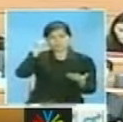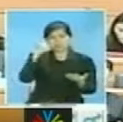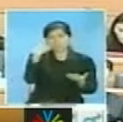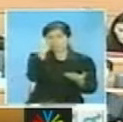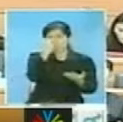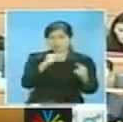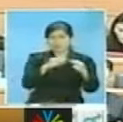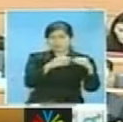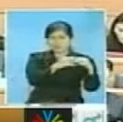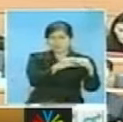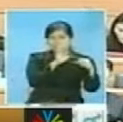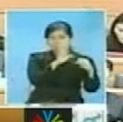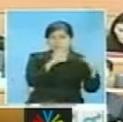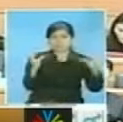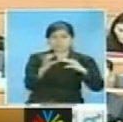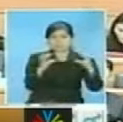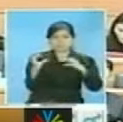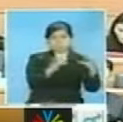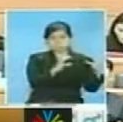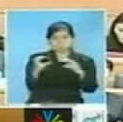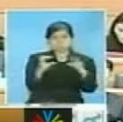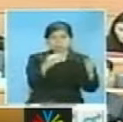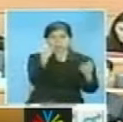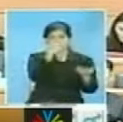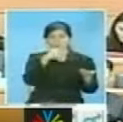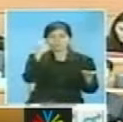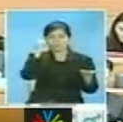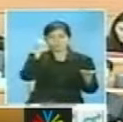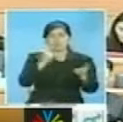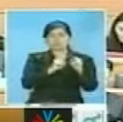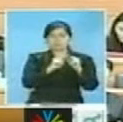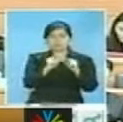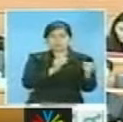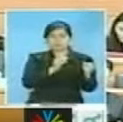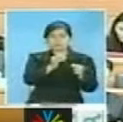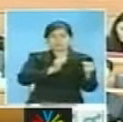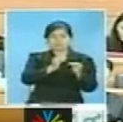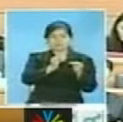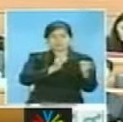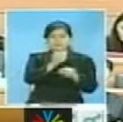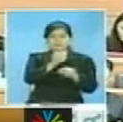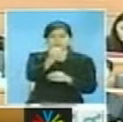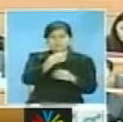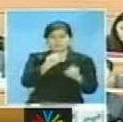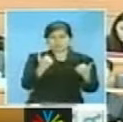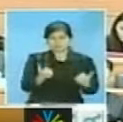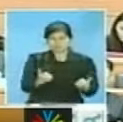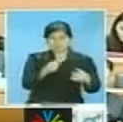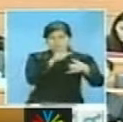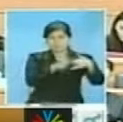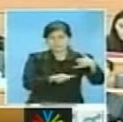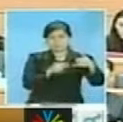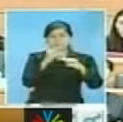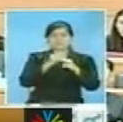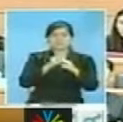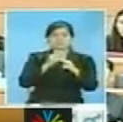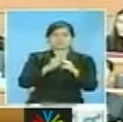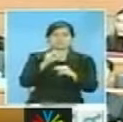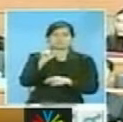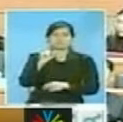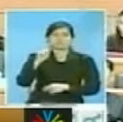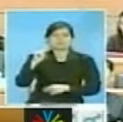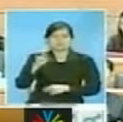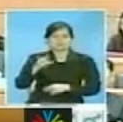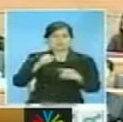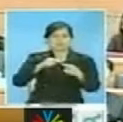ประทะใครแต่ความแตกแยกที่อธิบายความมานั้นวันนี้พลเอกสนธิคงประจักษ์แล้วว่าการยึด